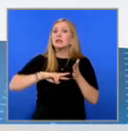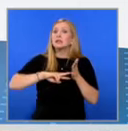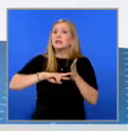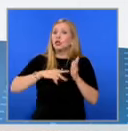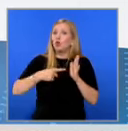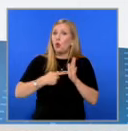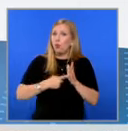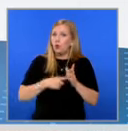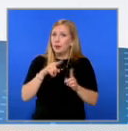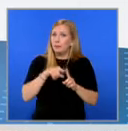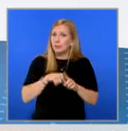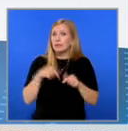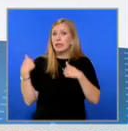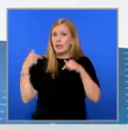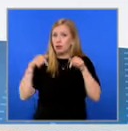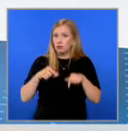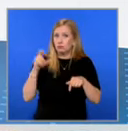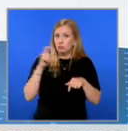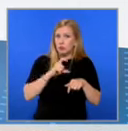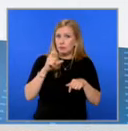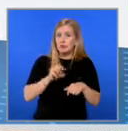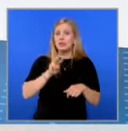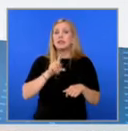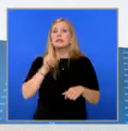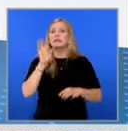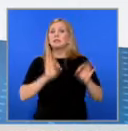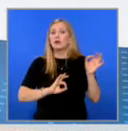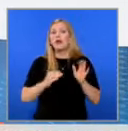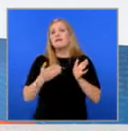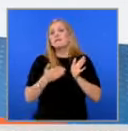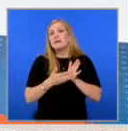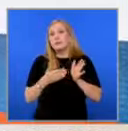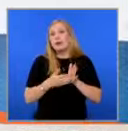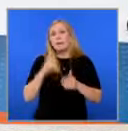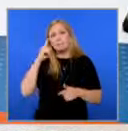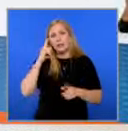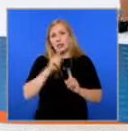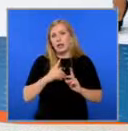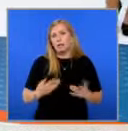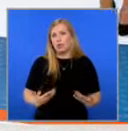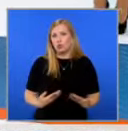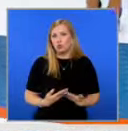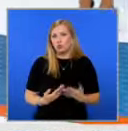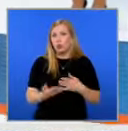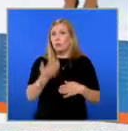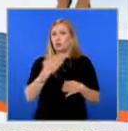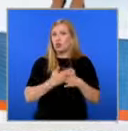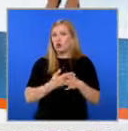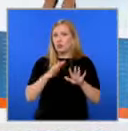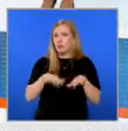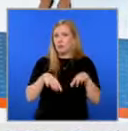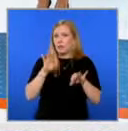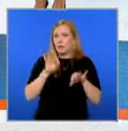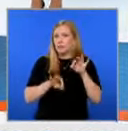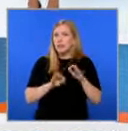месец достигат 31% въпреки това мнението че не са необходими предсрочни парламентарни избори се